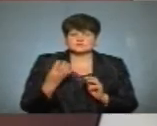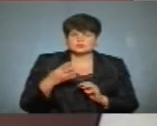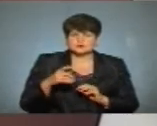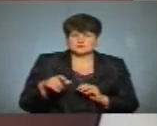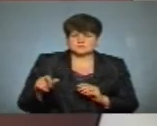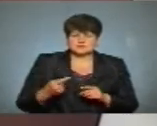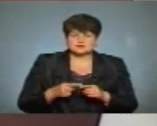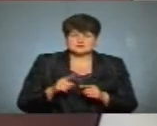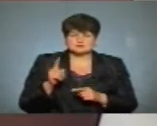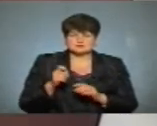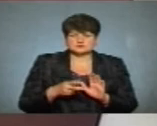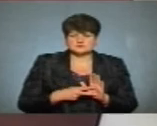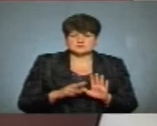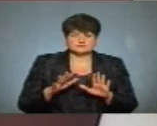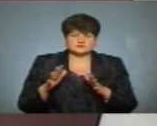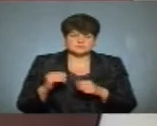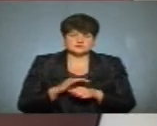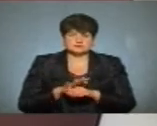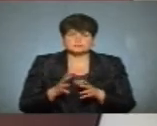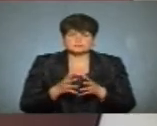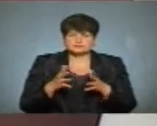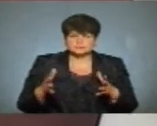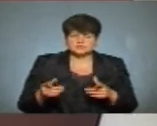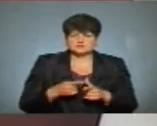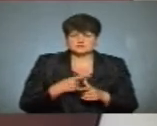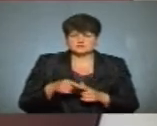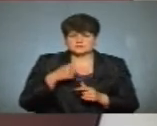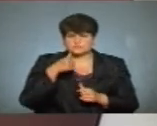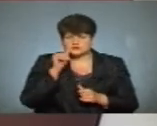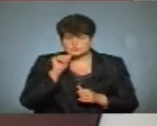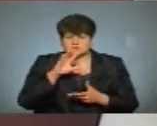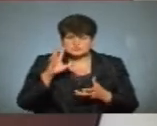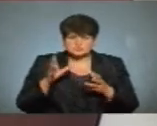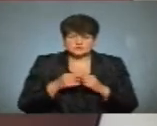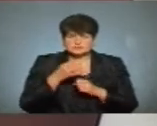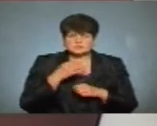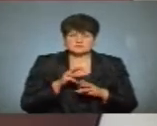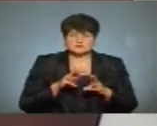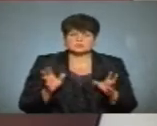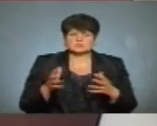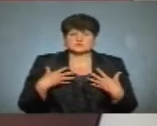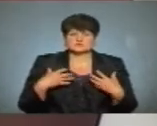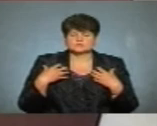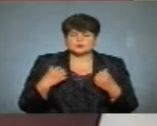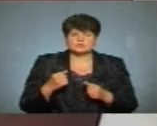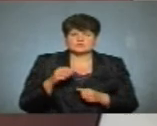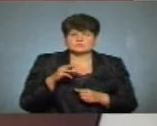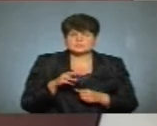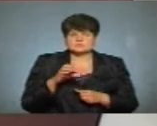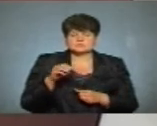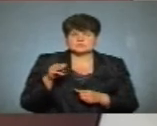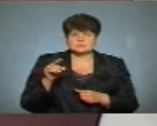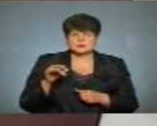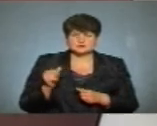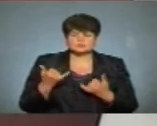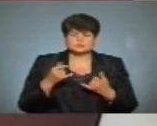людей. Це на 107 випадків COVID-19 більше, аніж вчора. Загалом, як повідомив міністр охорони здоров'я Максим Степанов, на сьогодні